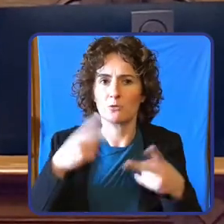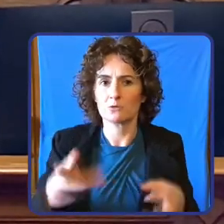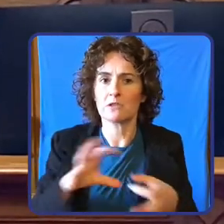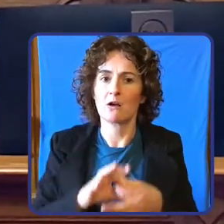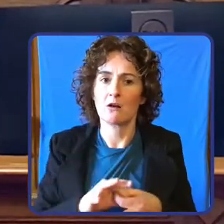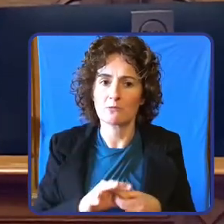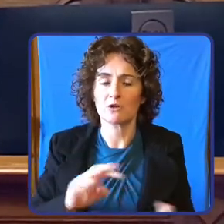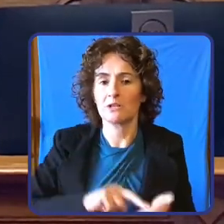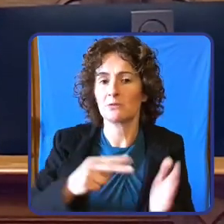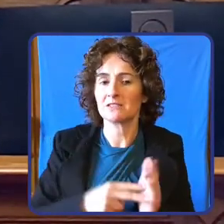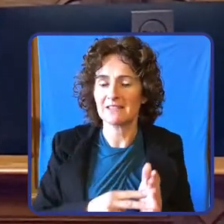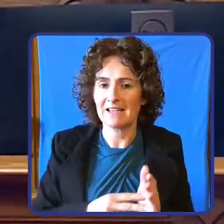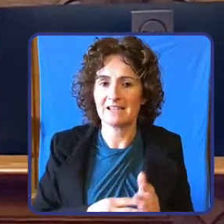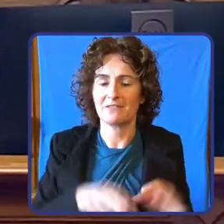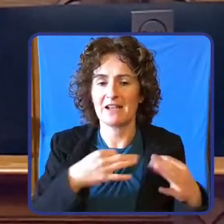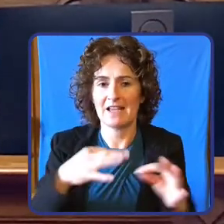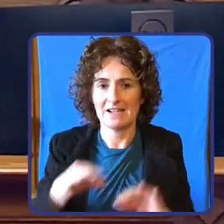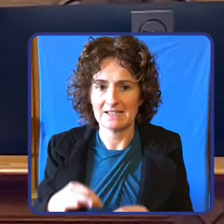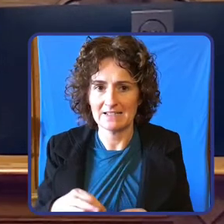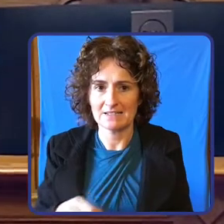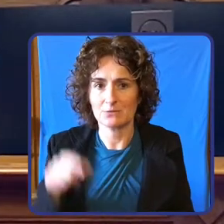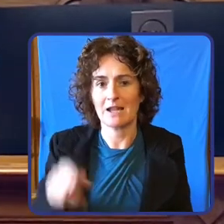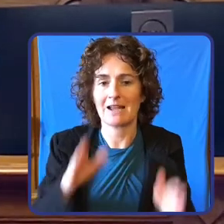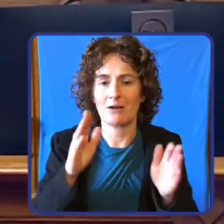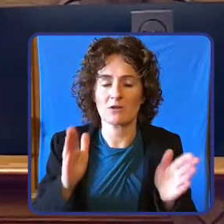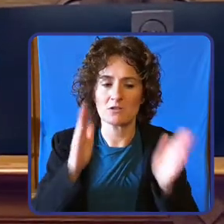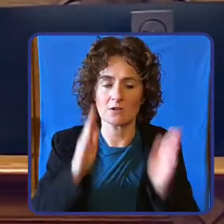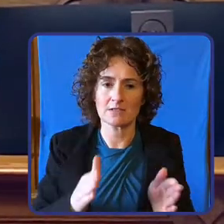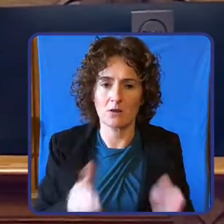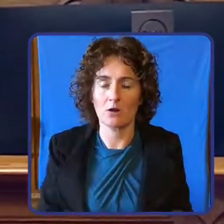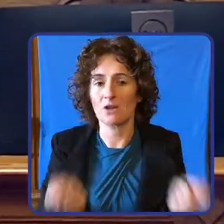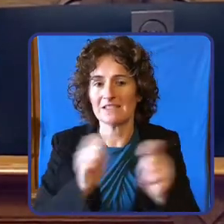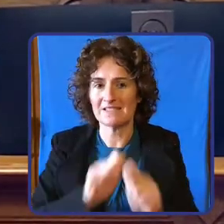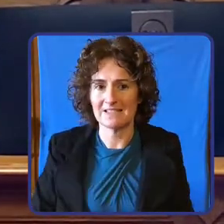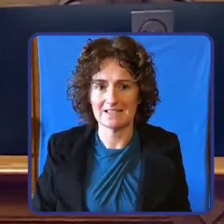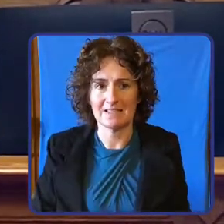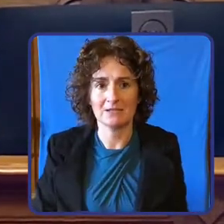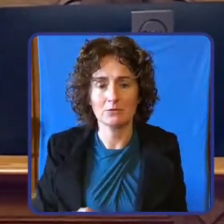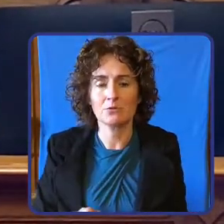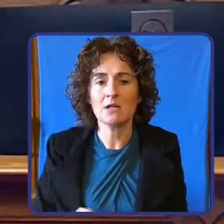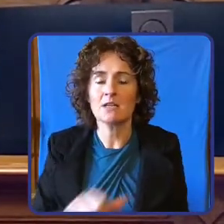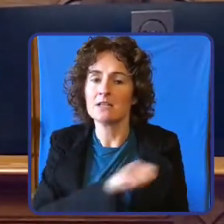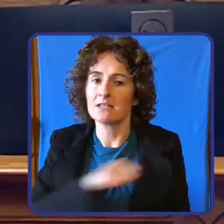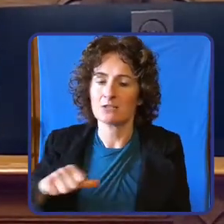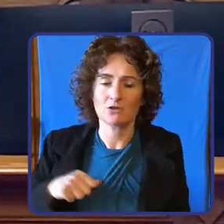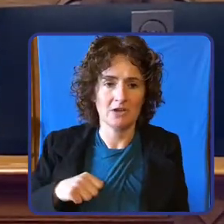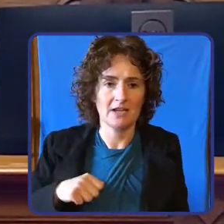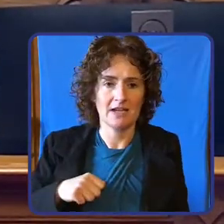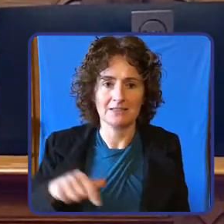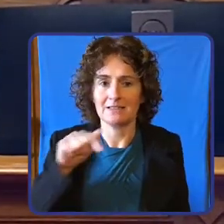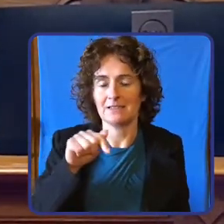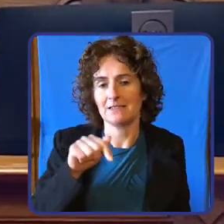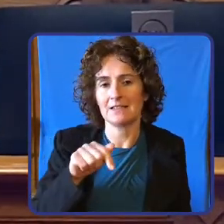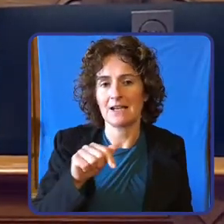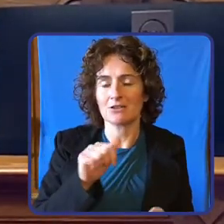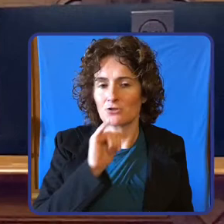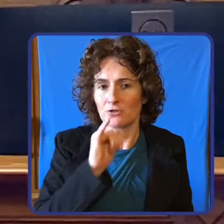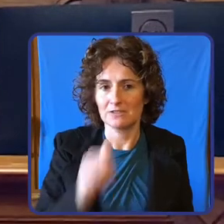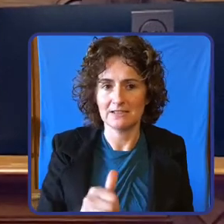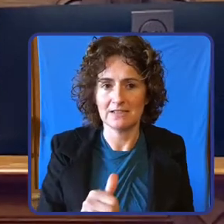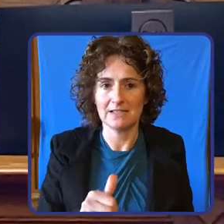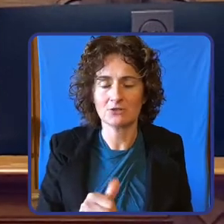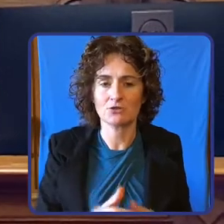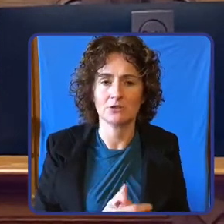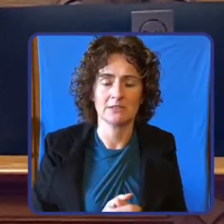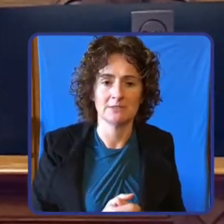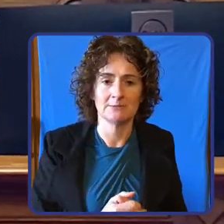hiszen azt a szakaszt lezártuk ebben a Modern Városok programban, kisajátítás ebben az esetben nincs, mert az az útszakasz az a miénk, tehát tudomásom szerint